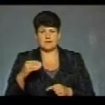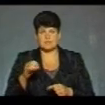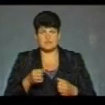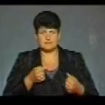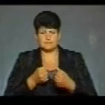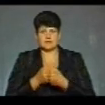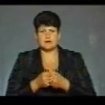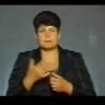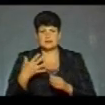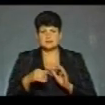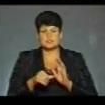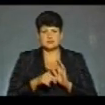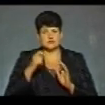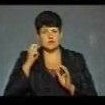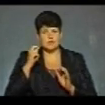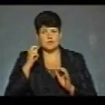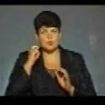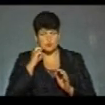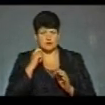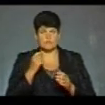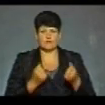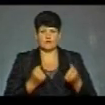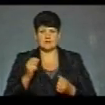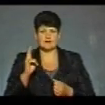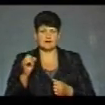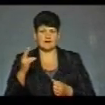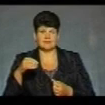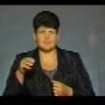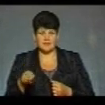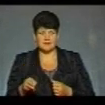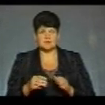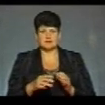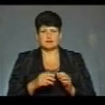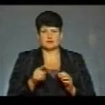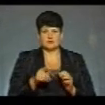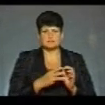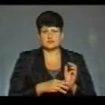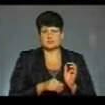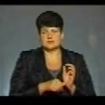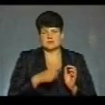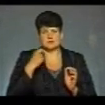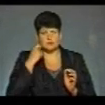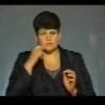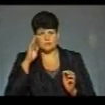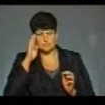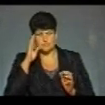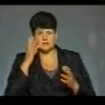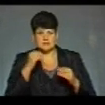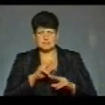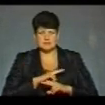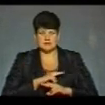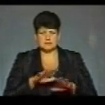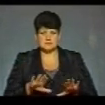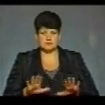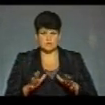зіткнення 56-річний водій «Опеля Кадет» та його 68-річний пасажир загинули на місці події. Ще 4